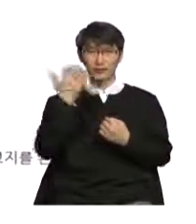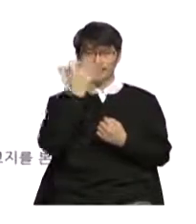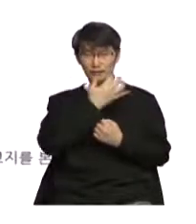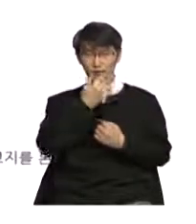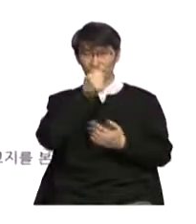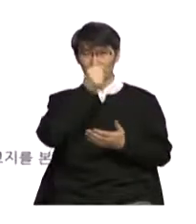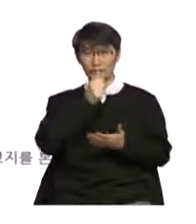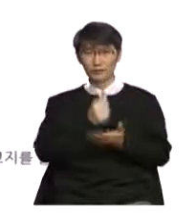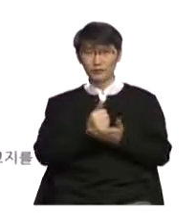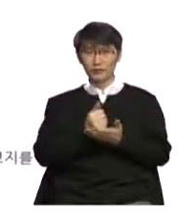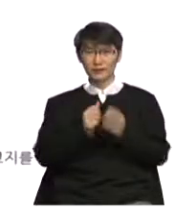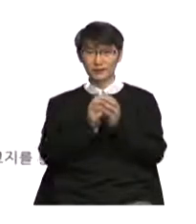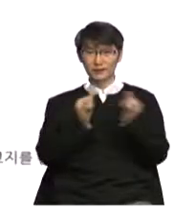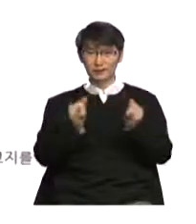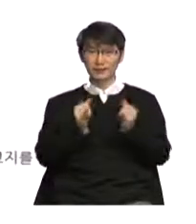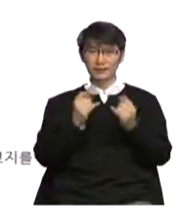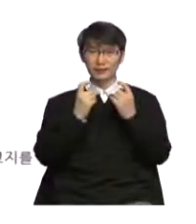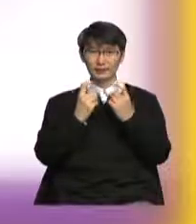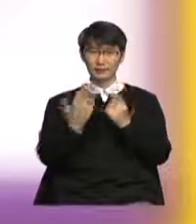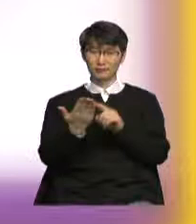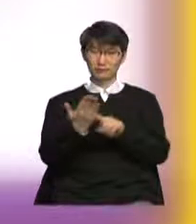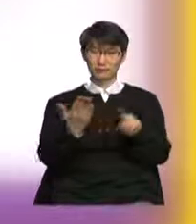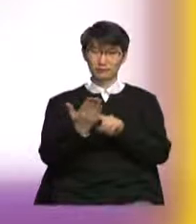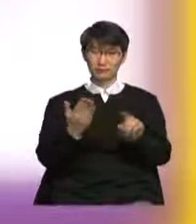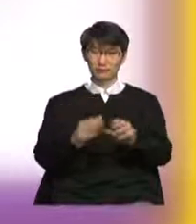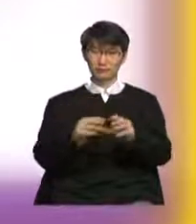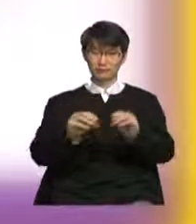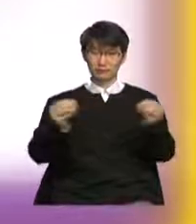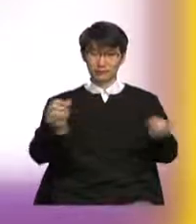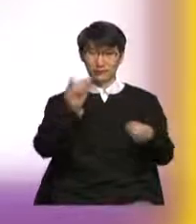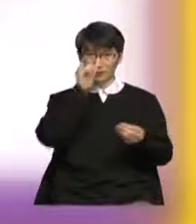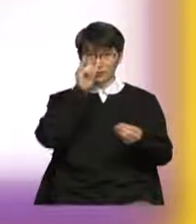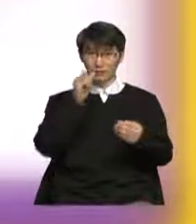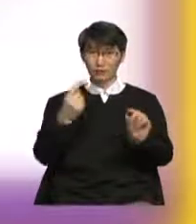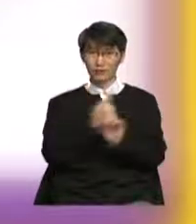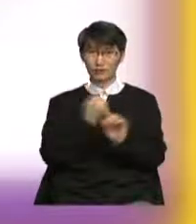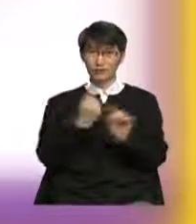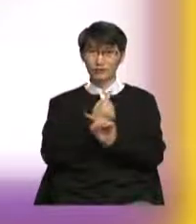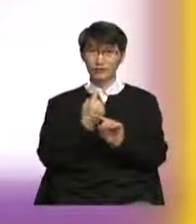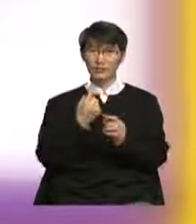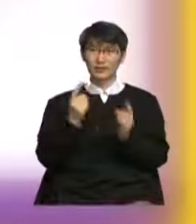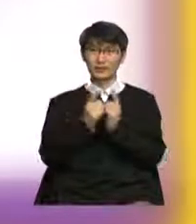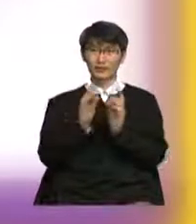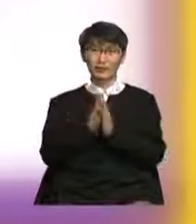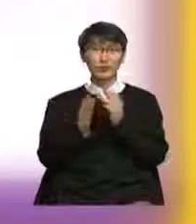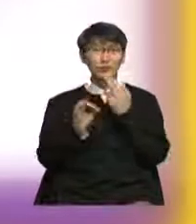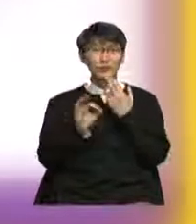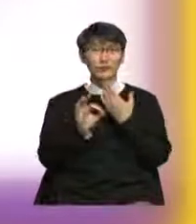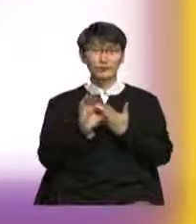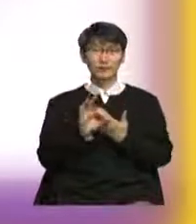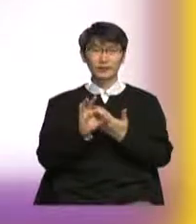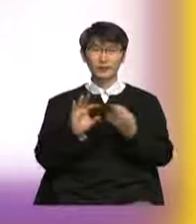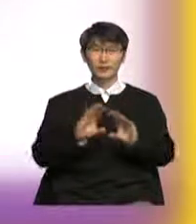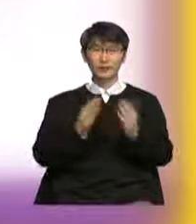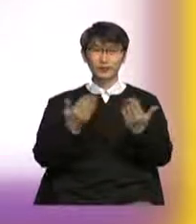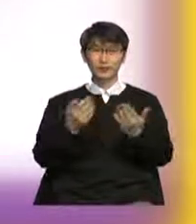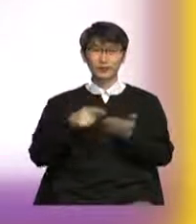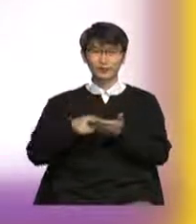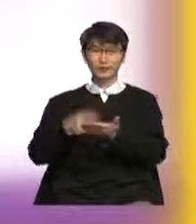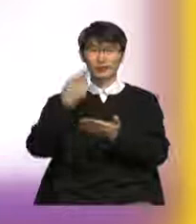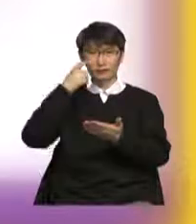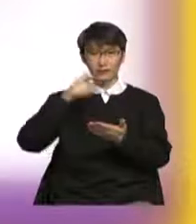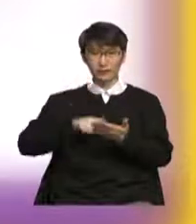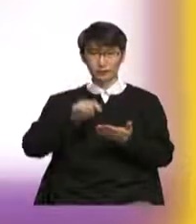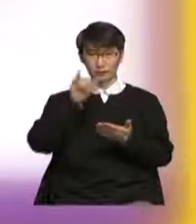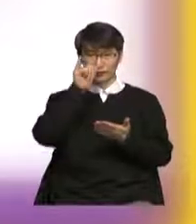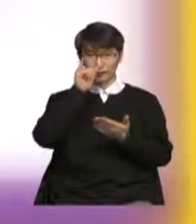정보가 하나면에 보일 수 있도록 개선했고 직접 받지 않는 세대원에겐 성범죄자 신상 정보에 대한 열람을 신청해 확인할